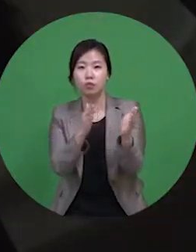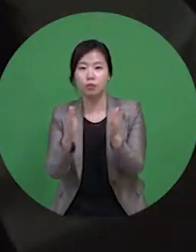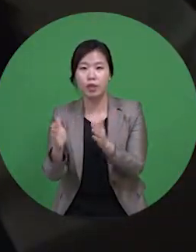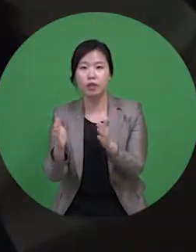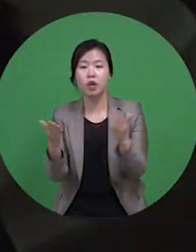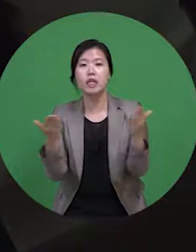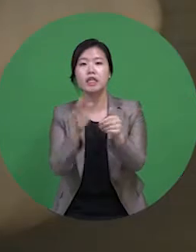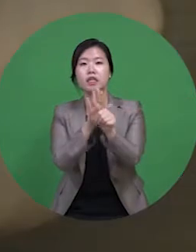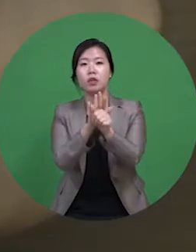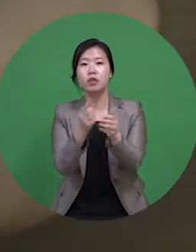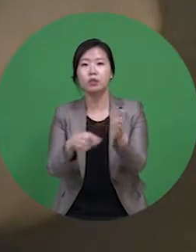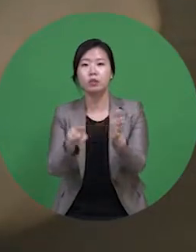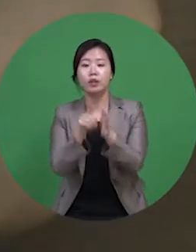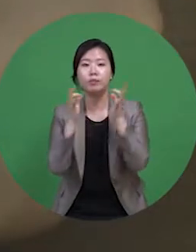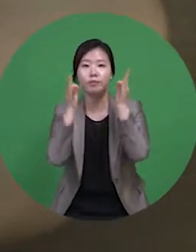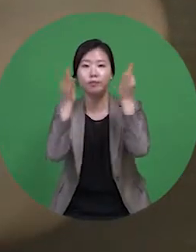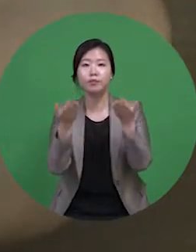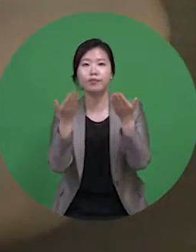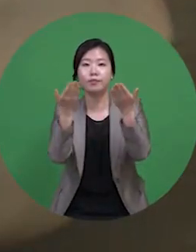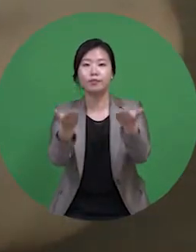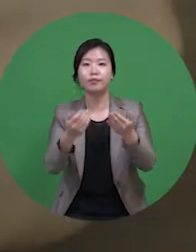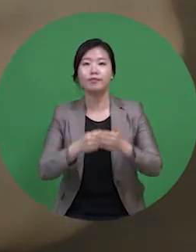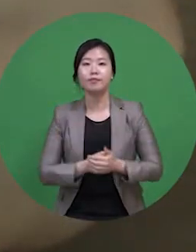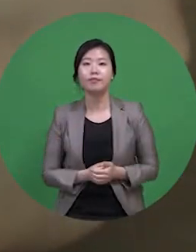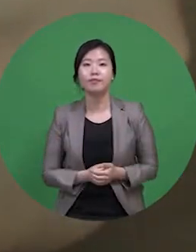업무 지원을 위해 노력할 것입니다.